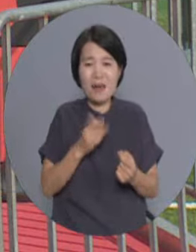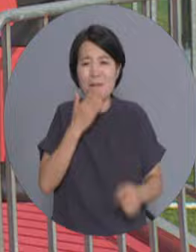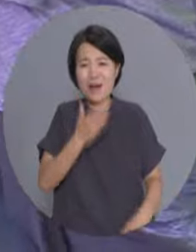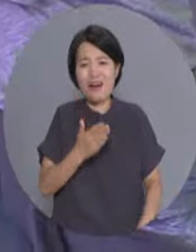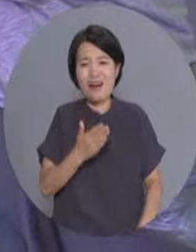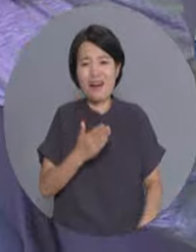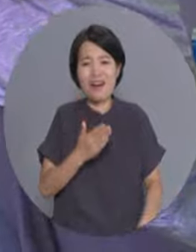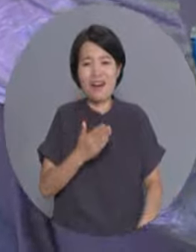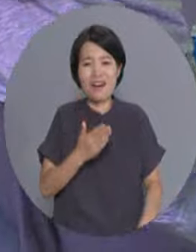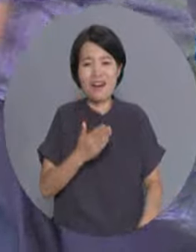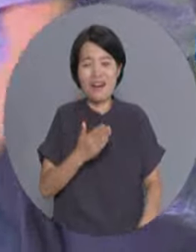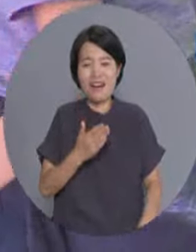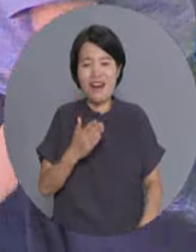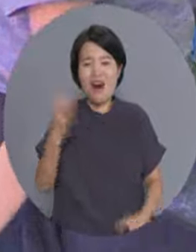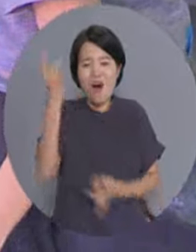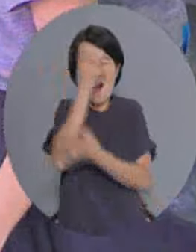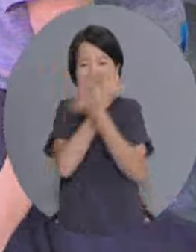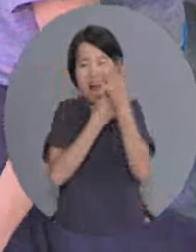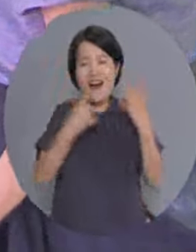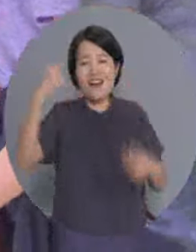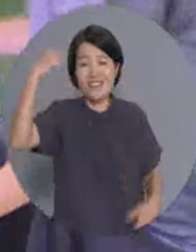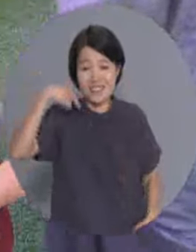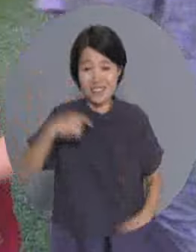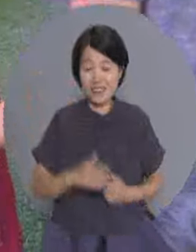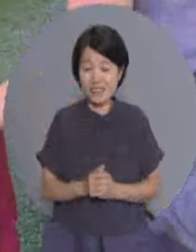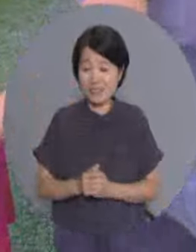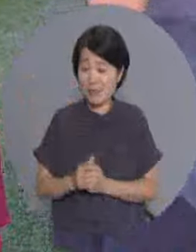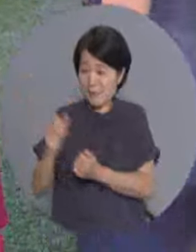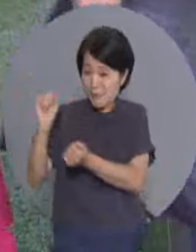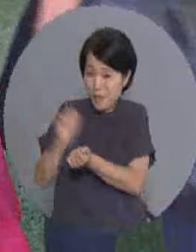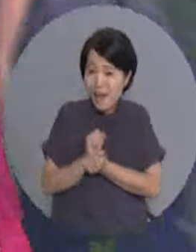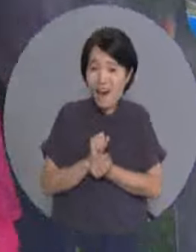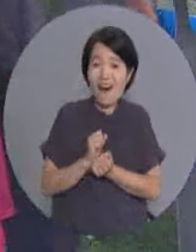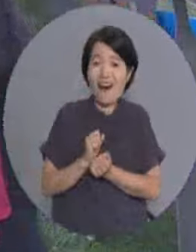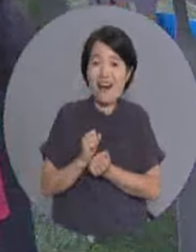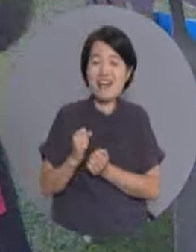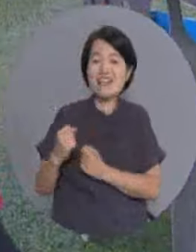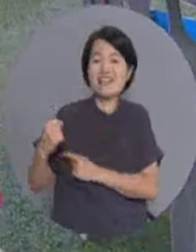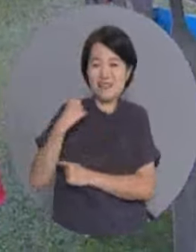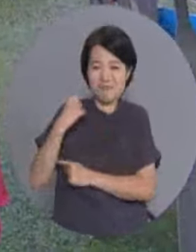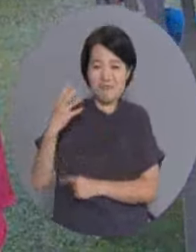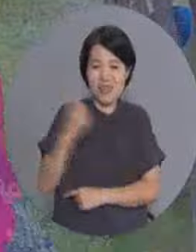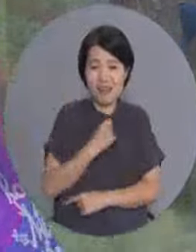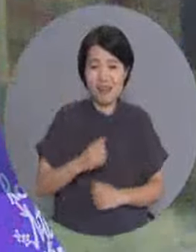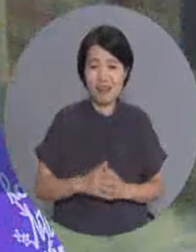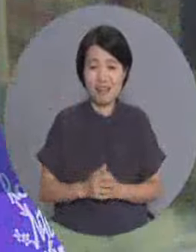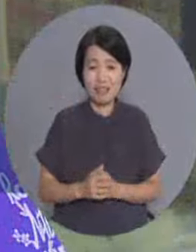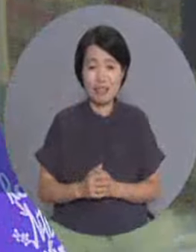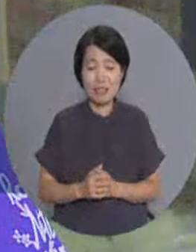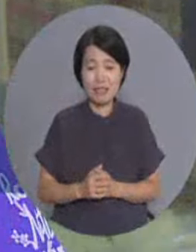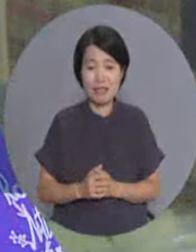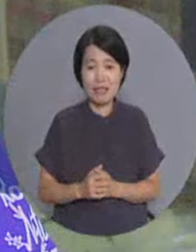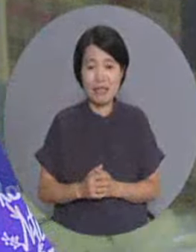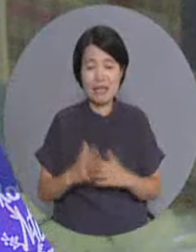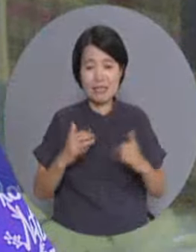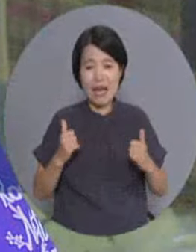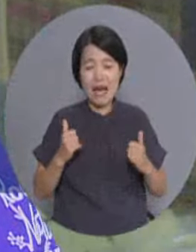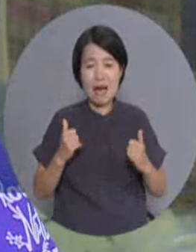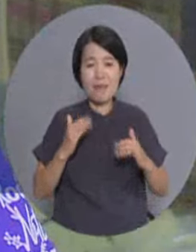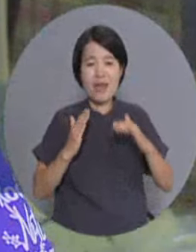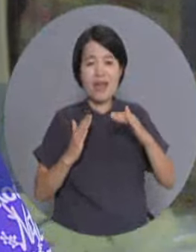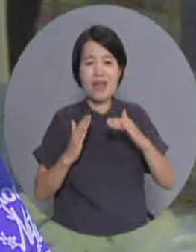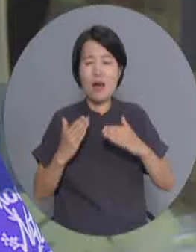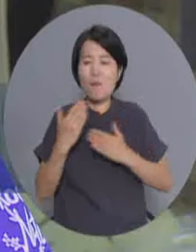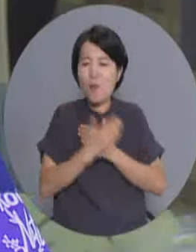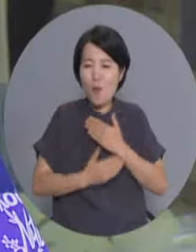끌어올르거든요. 그래서 자원봉사자들도 덩달아 힘을 얻습니다. 인간의 극한을 겨루는 경기다 보니까 그것을